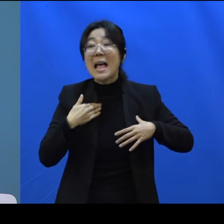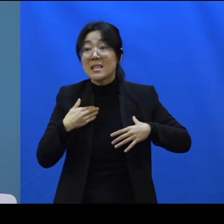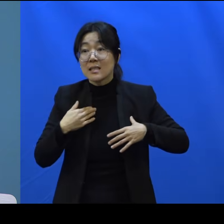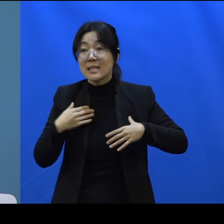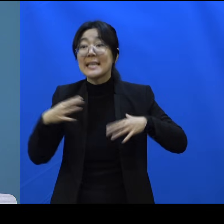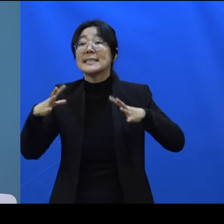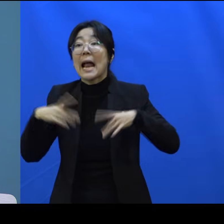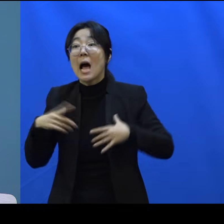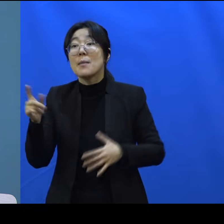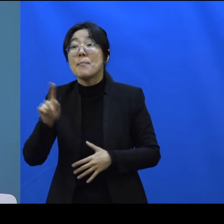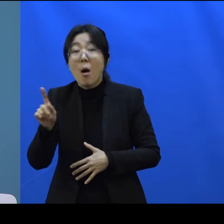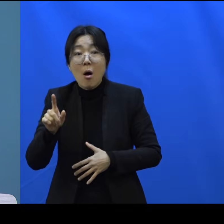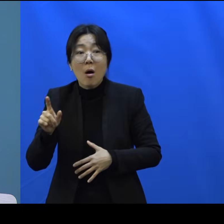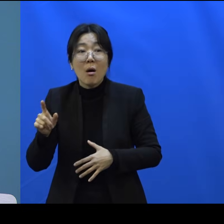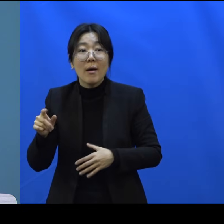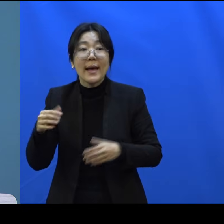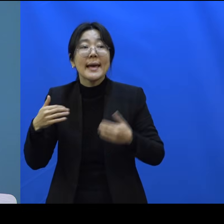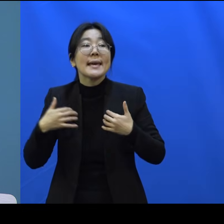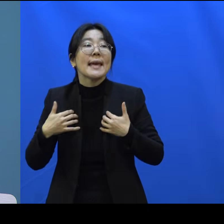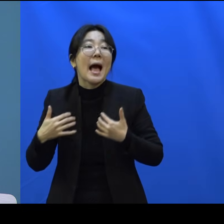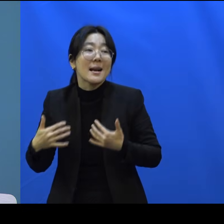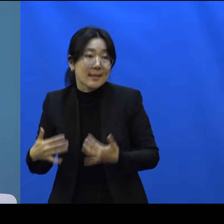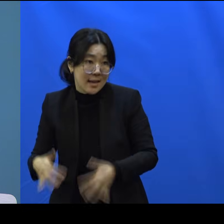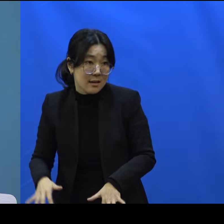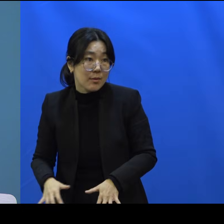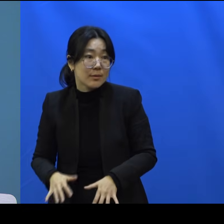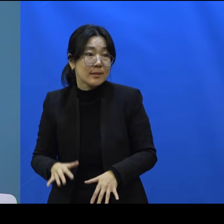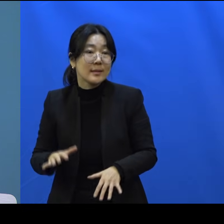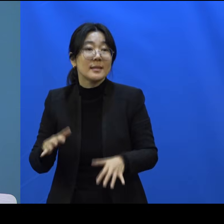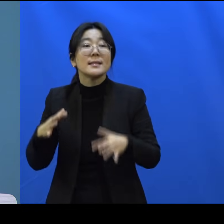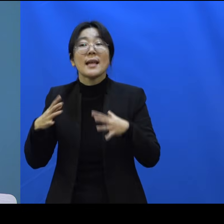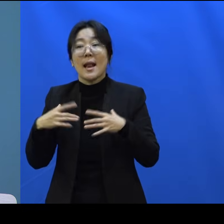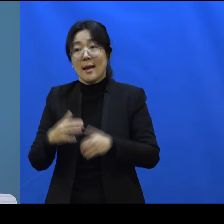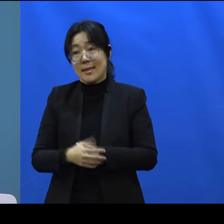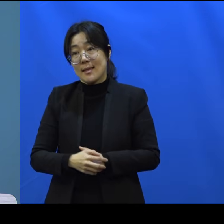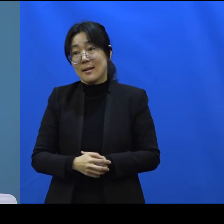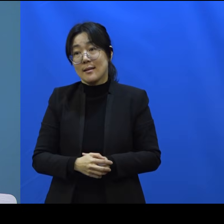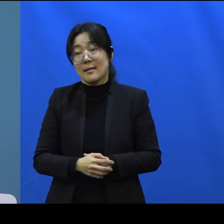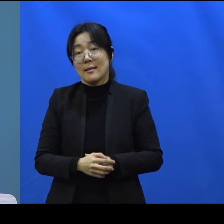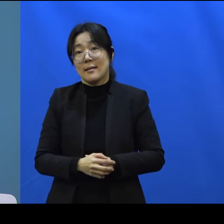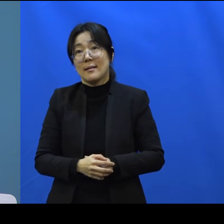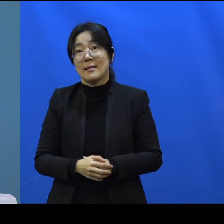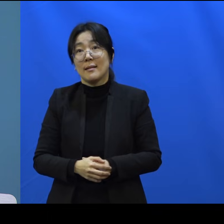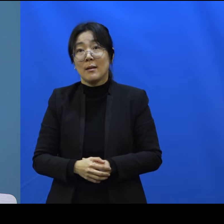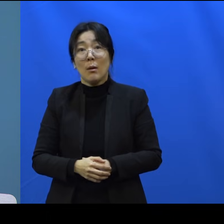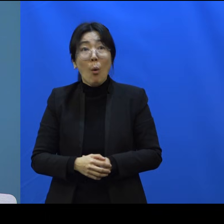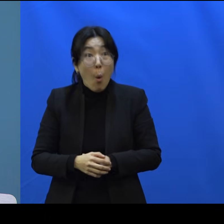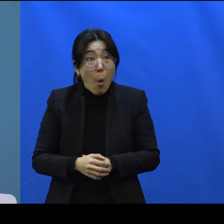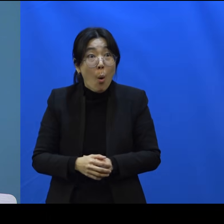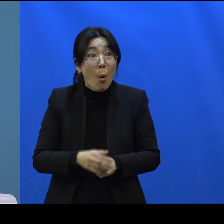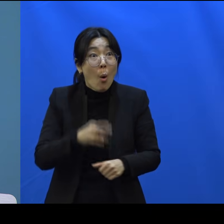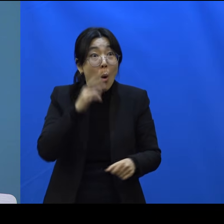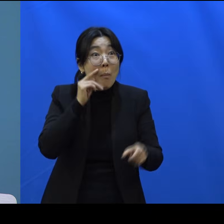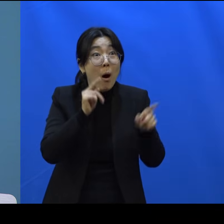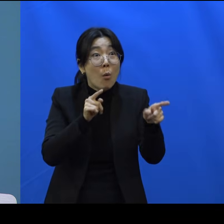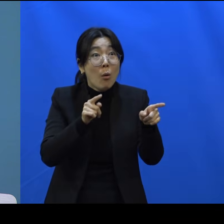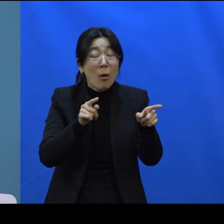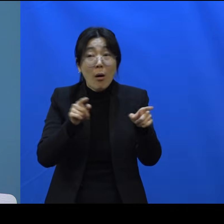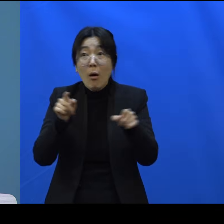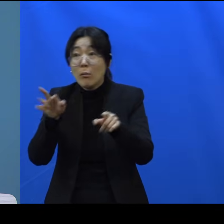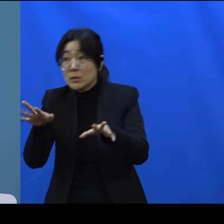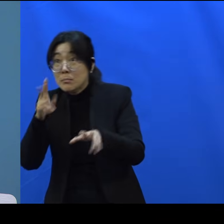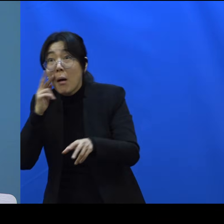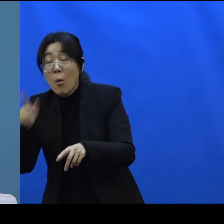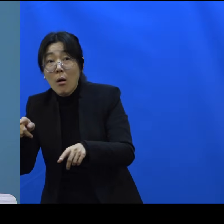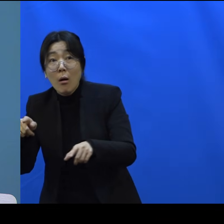이 동일인인가 의심할 정도로 이전 같으면 전혀 이렇게 쓰지 않을 것들을